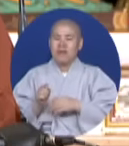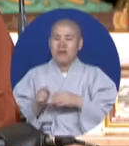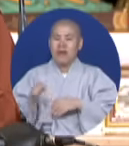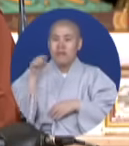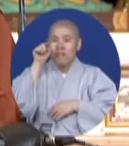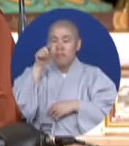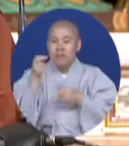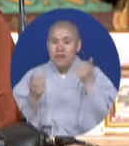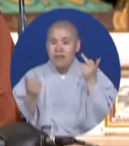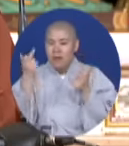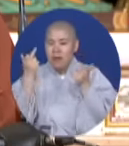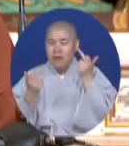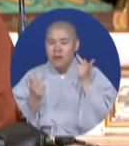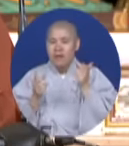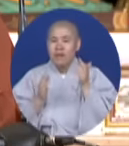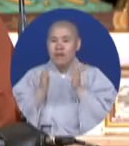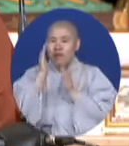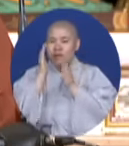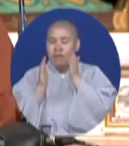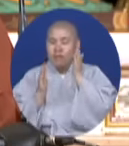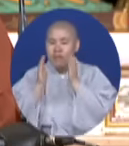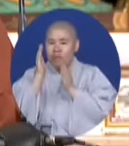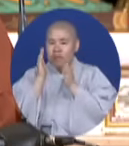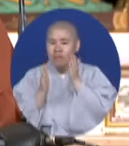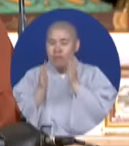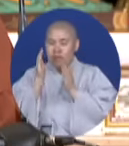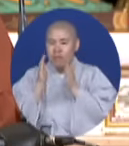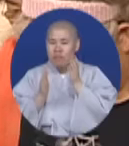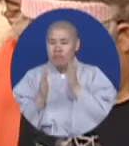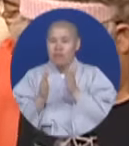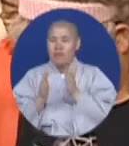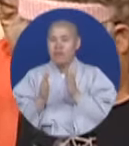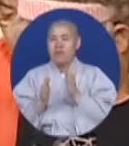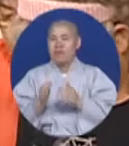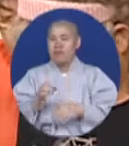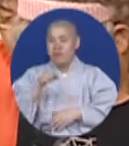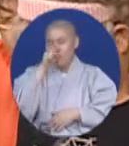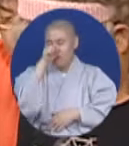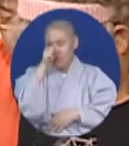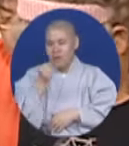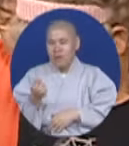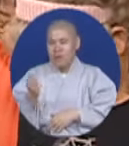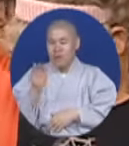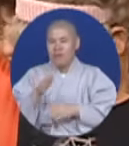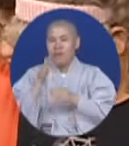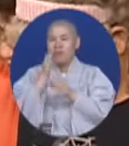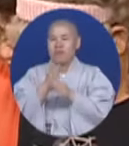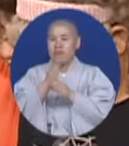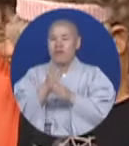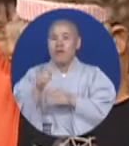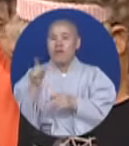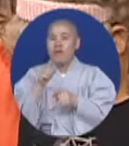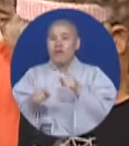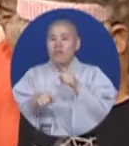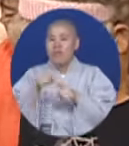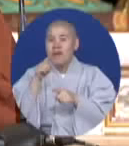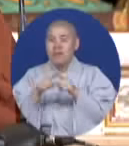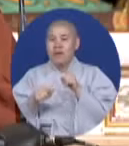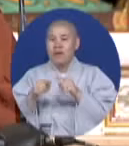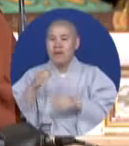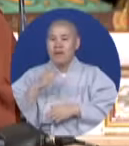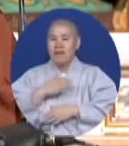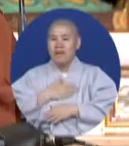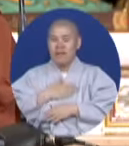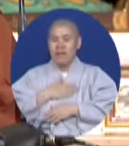숲이 잘 우거져 있습니다. 그런데 그 중에 어떤 나무가 이거는